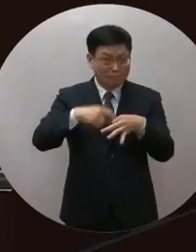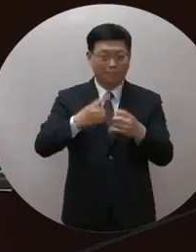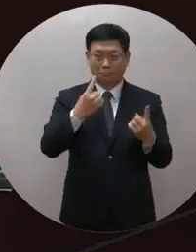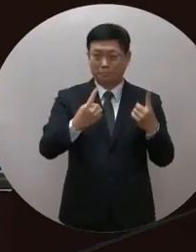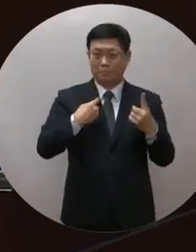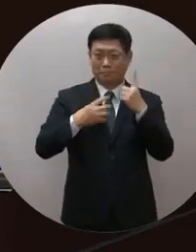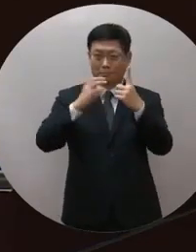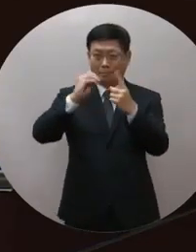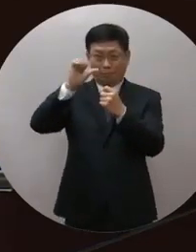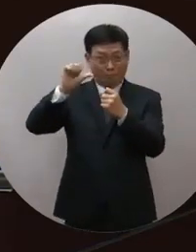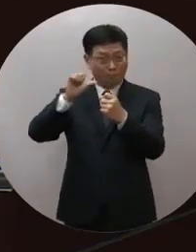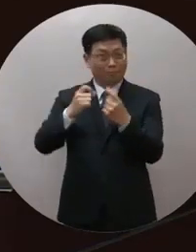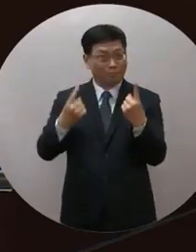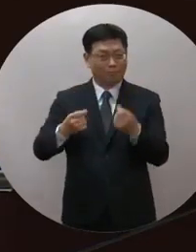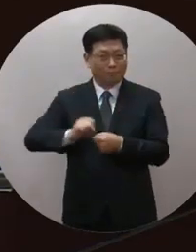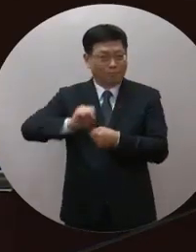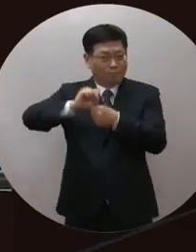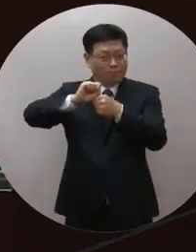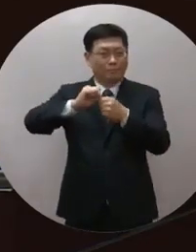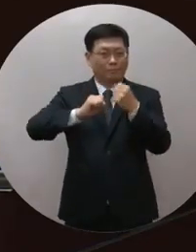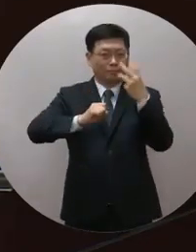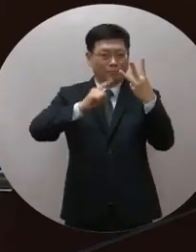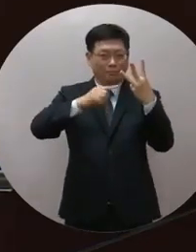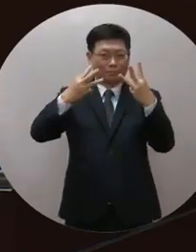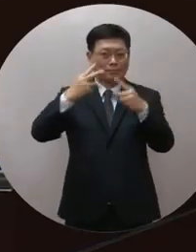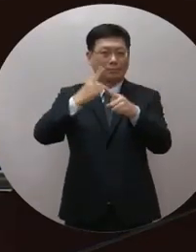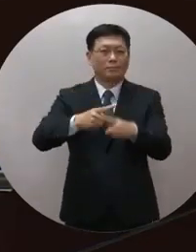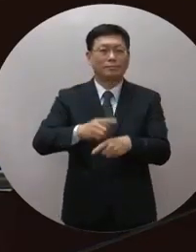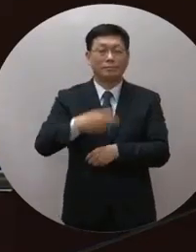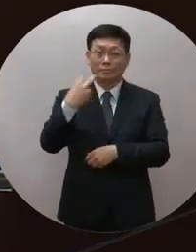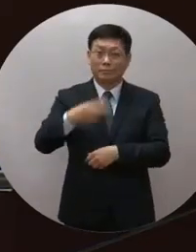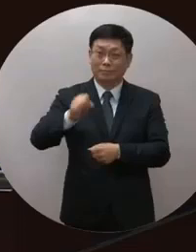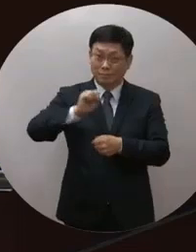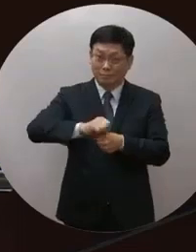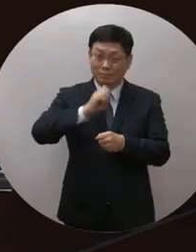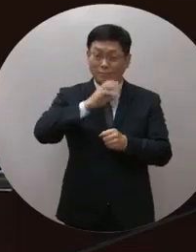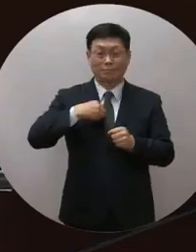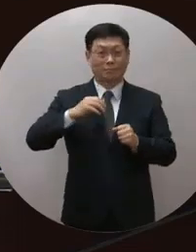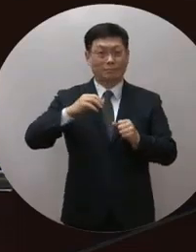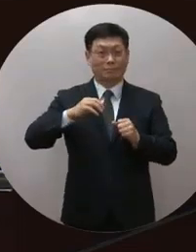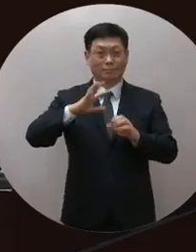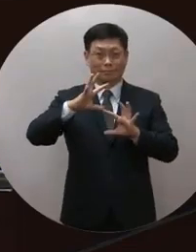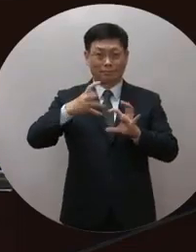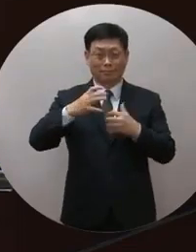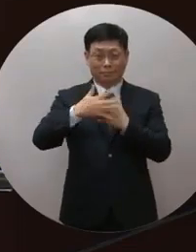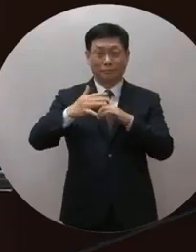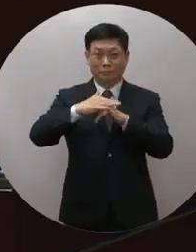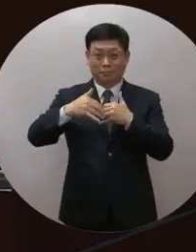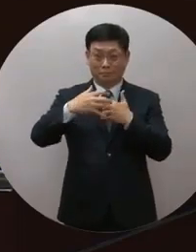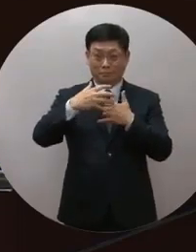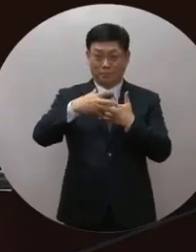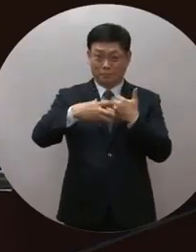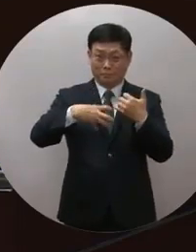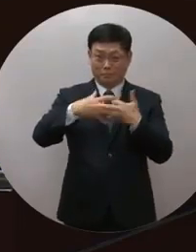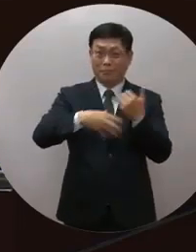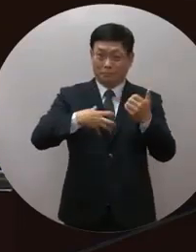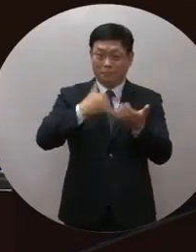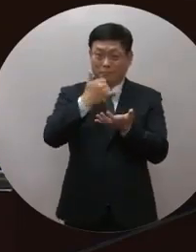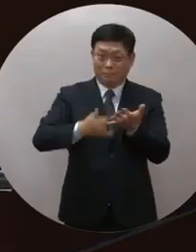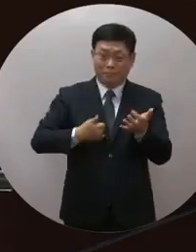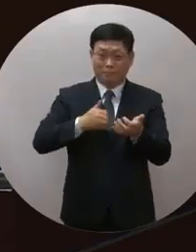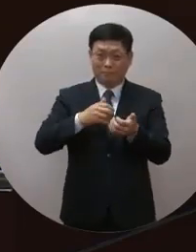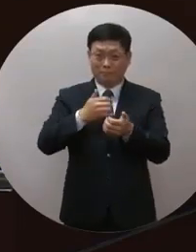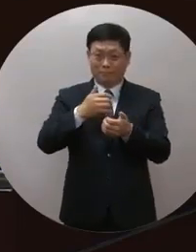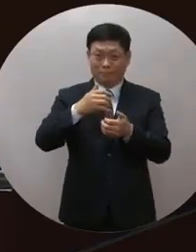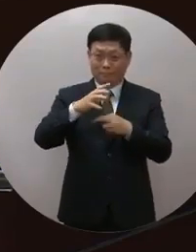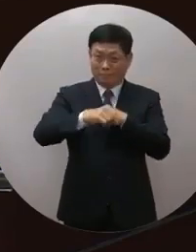比105年成长3.3倍，加上国保退伍基金，去年政府在三大基金